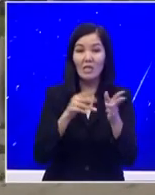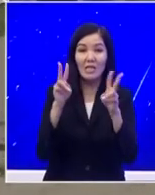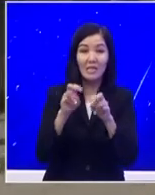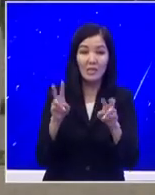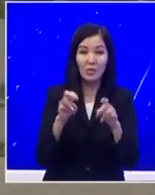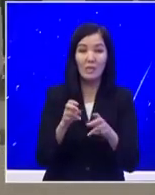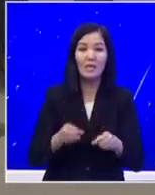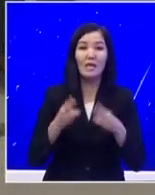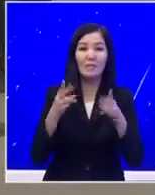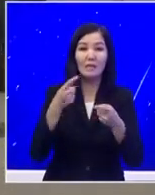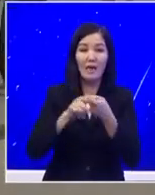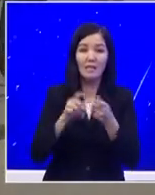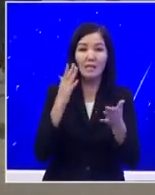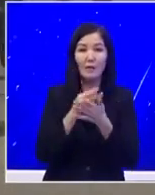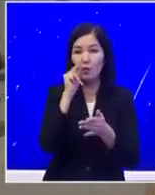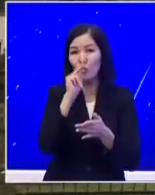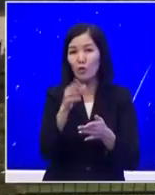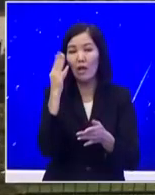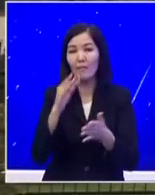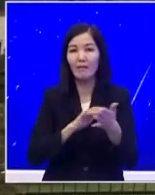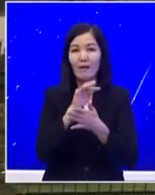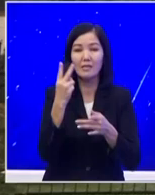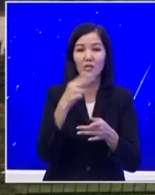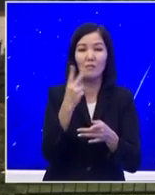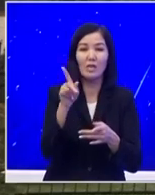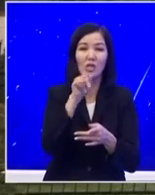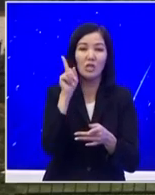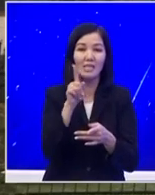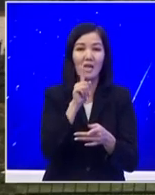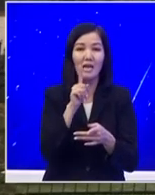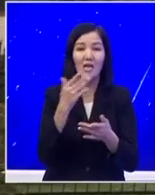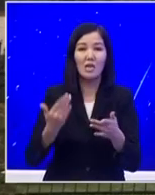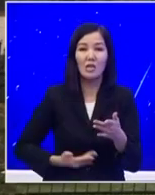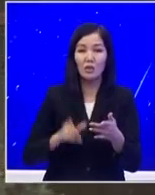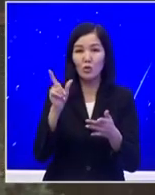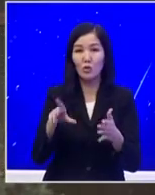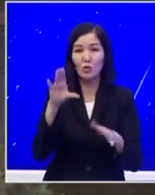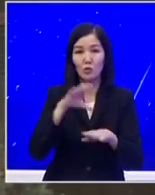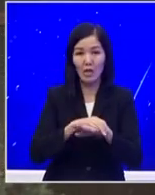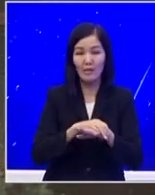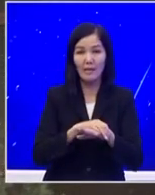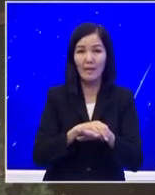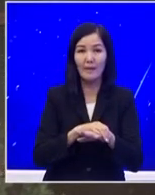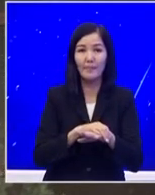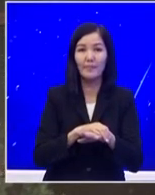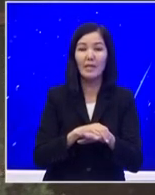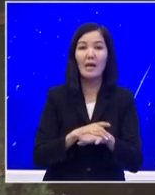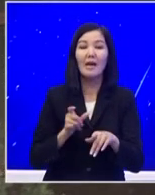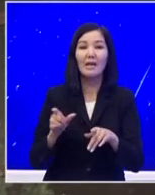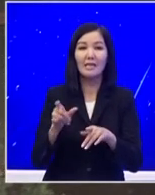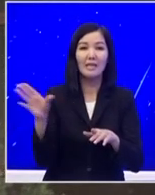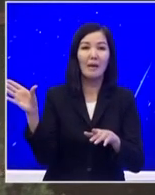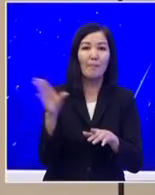іздестіру кезінде қылмысқа қатысы бар деген күдікпен Алматы қаласының 22 жастағы тұрғыны ұсталды. Бұл тартпас айғақтар арқасында